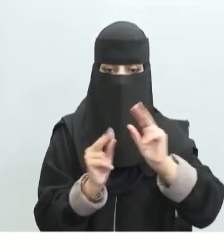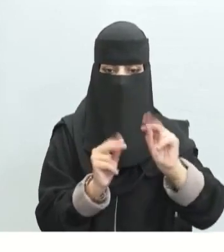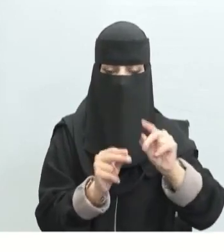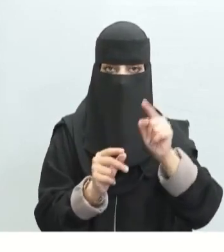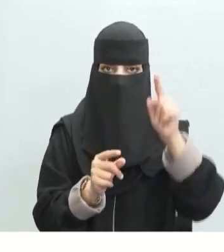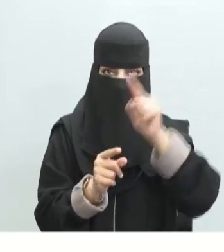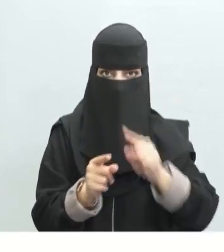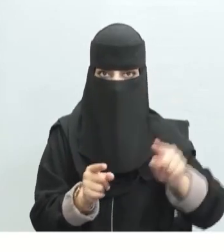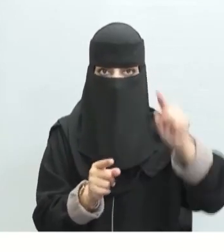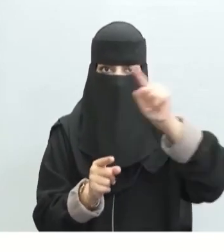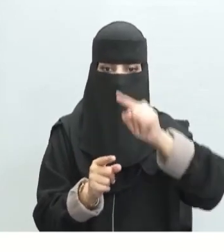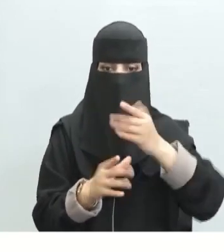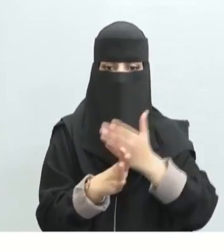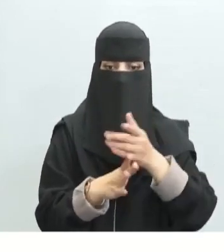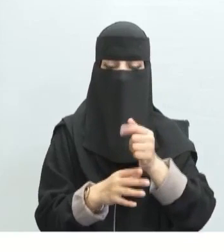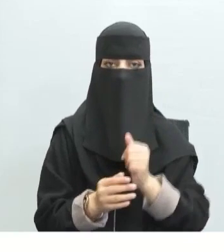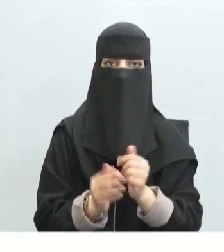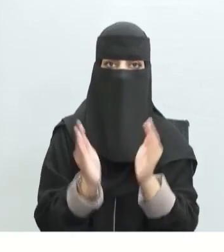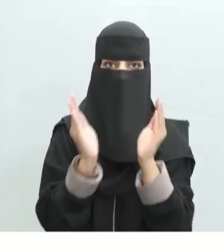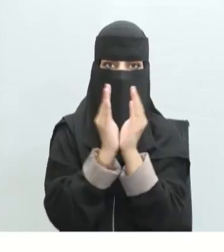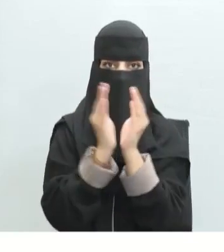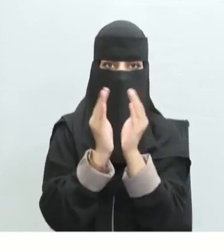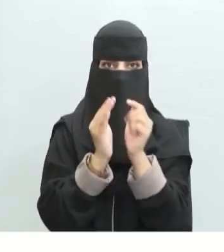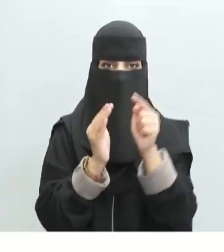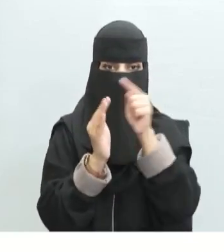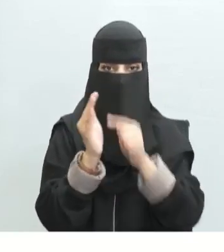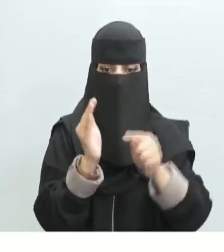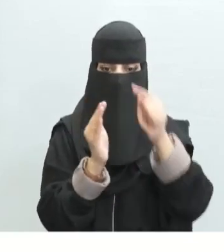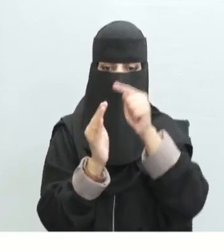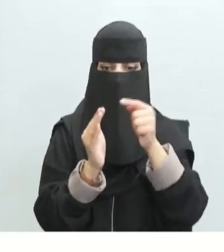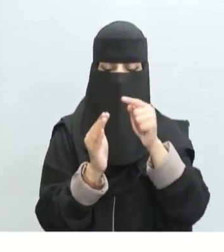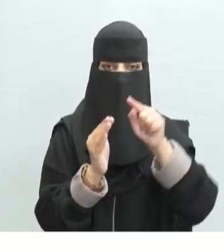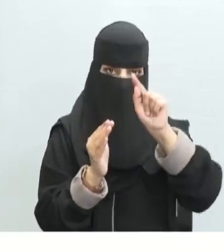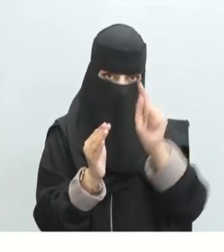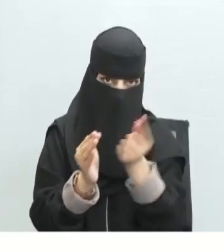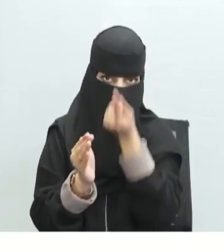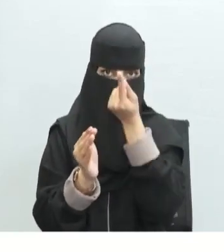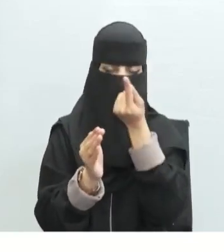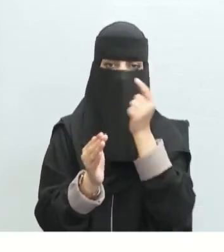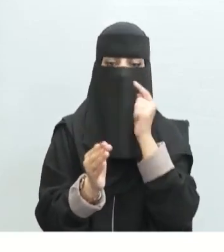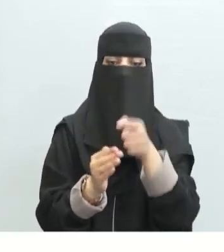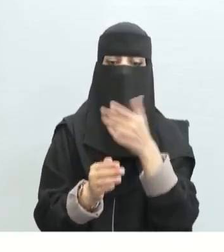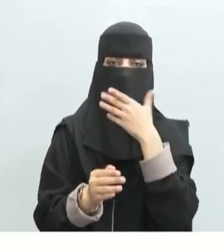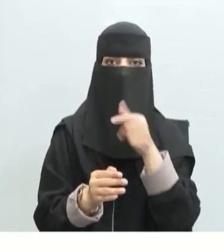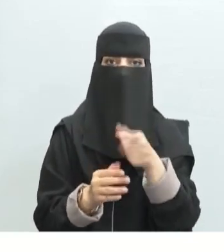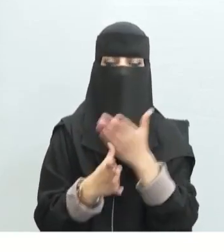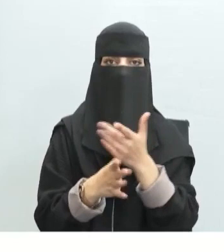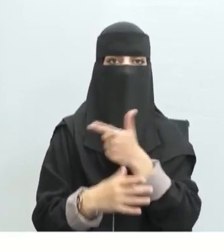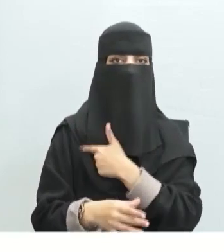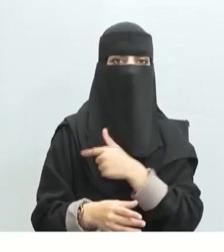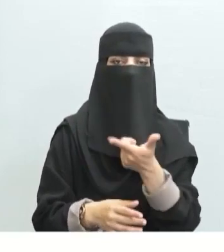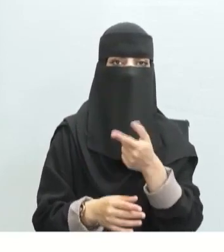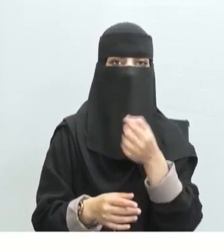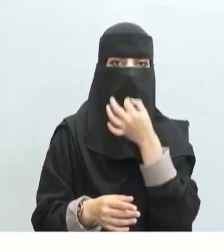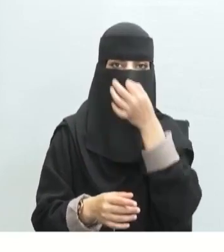الاو بس يعني كذا يعني جايه على شكل بيضاوي ونحط لها يعني قفله بهذه الشكل هذه تسمى